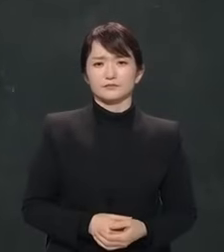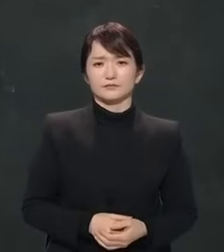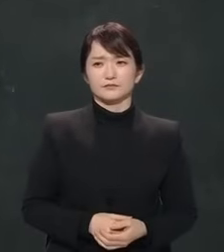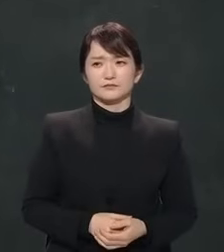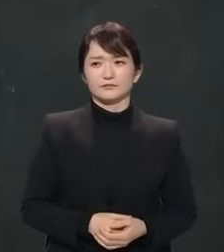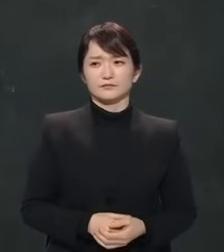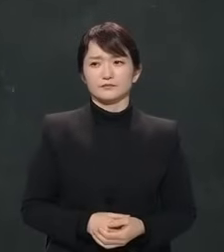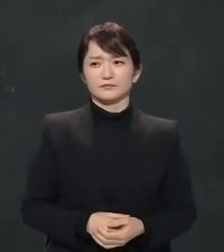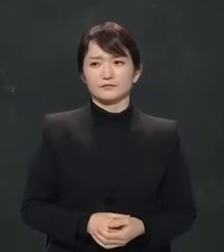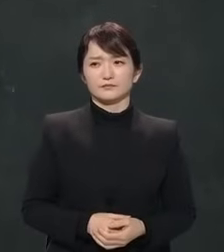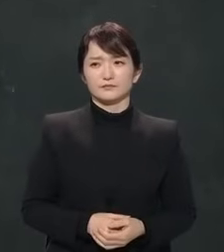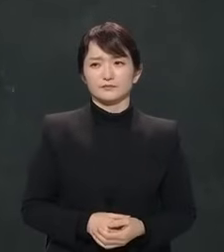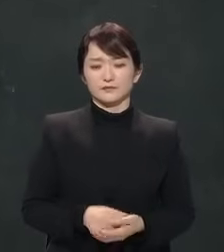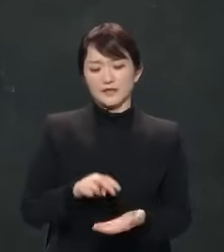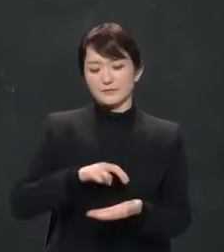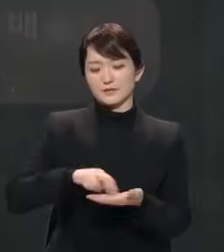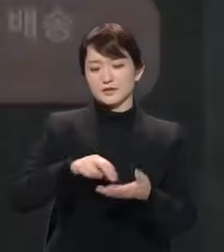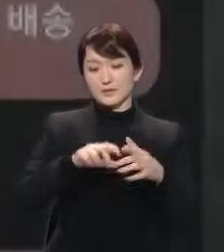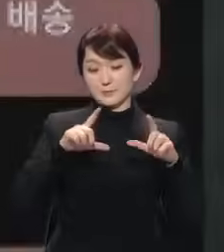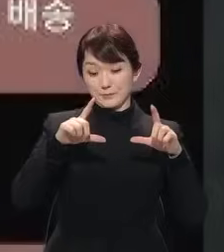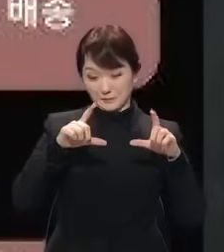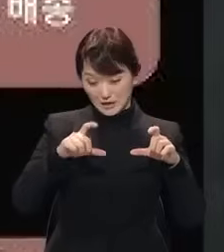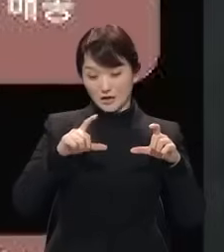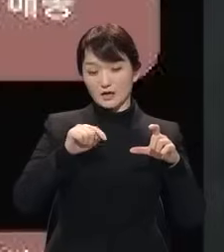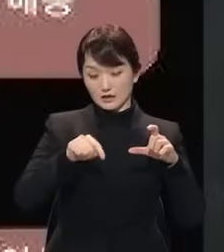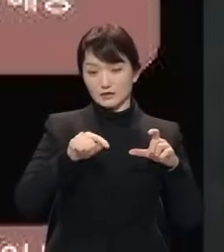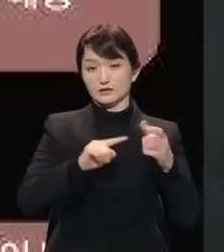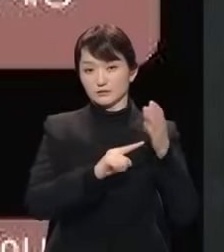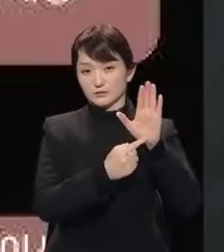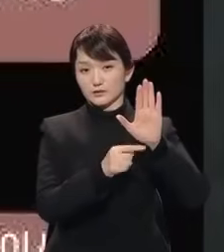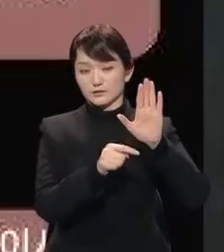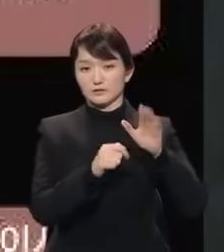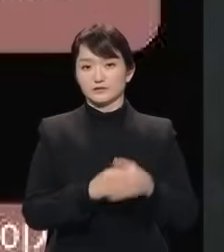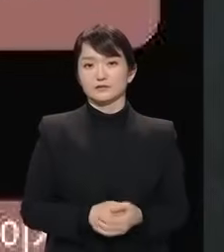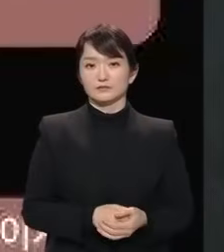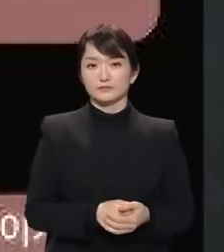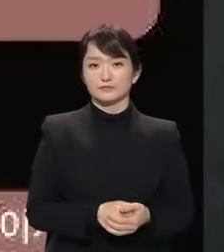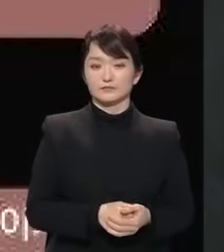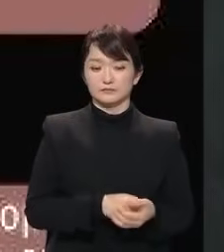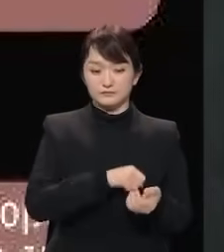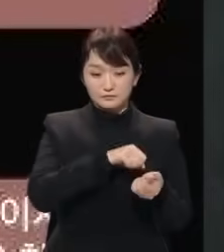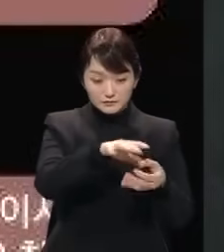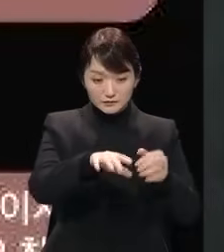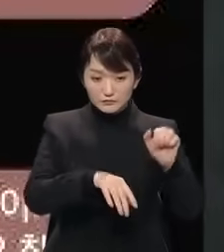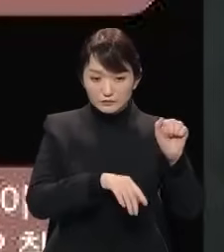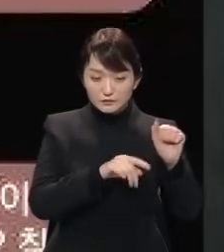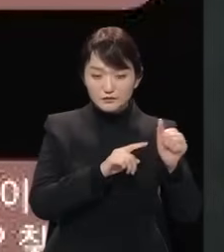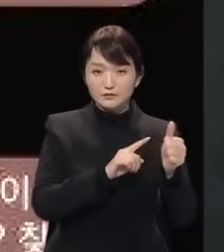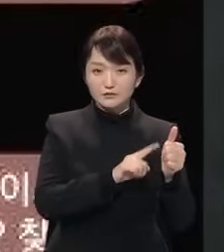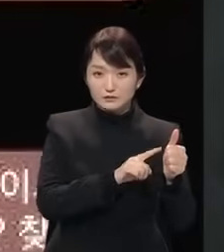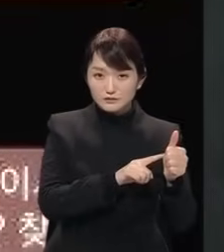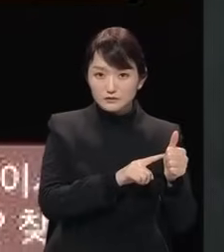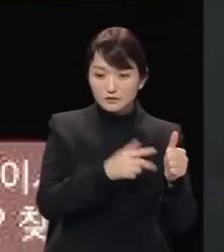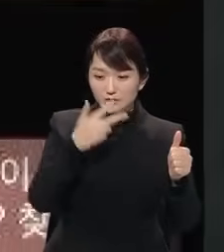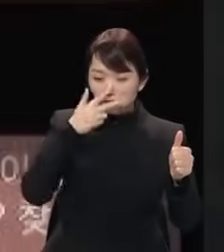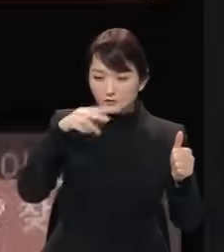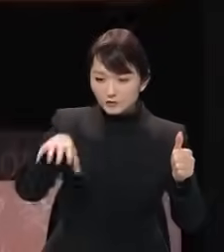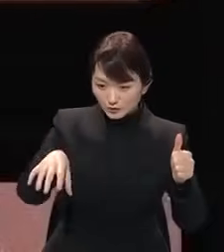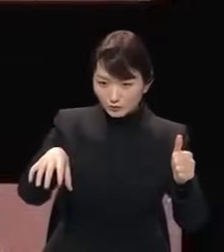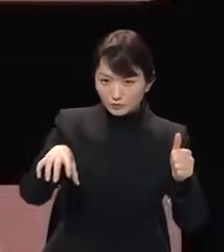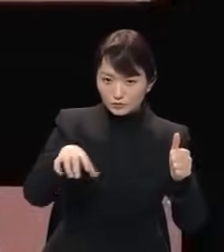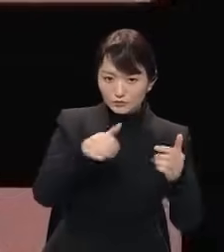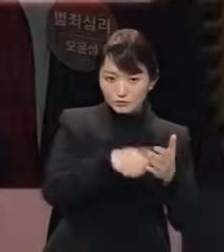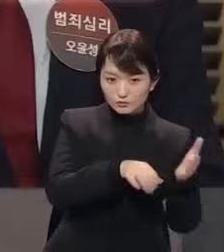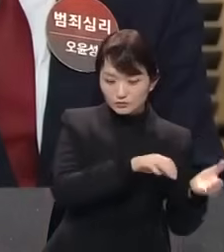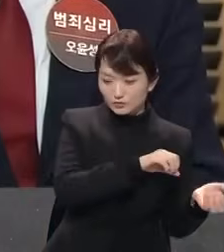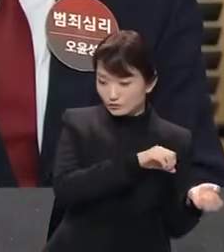같이 문자 캡처본이 나와 있습니다. 일단 이 택배기사는 평택으로 이제 주소지가 되어 있는 물건을 배송을 했는데 이